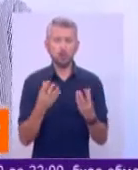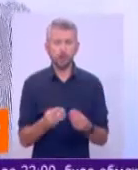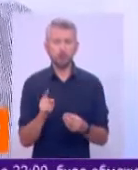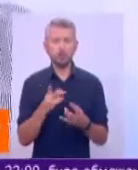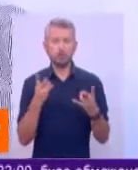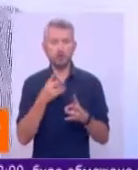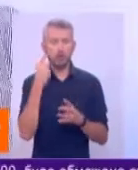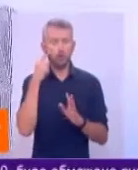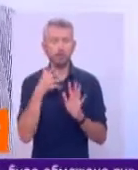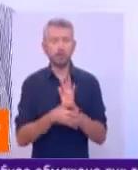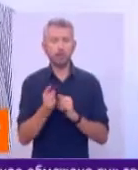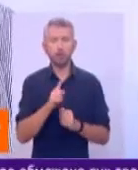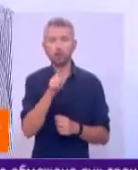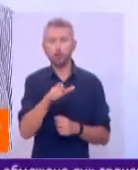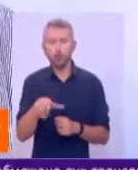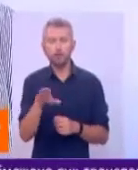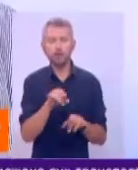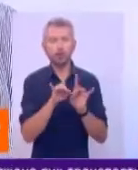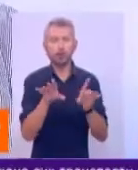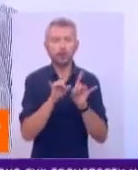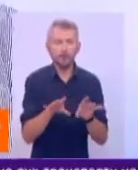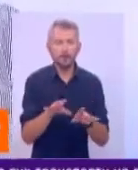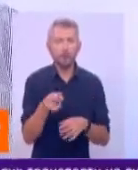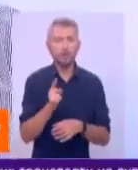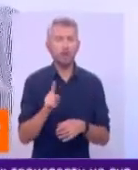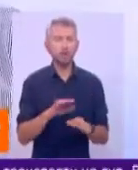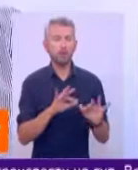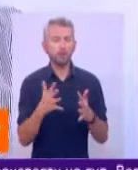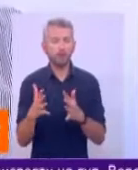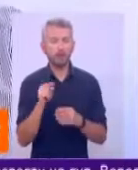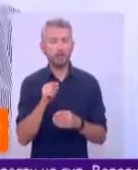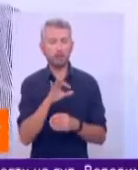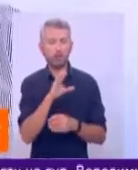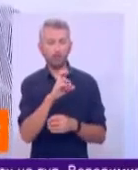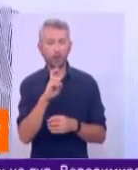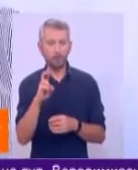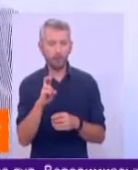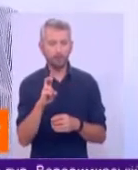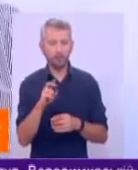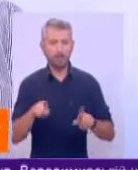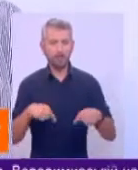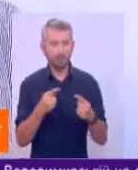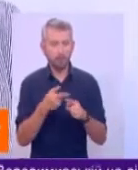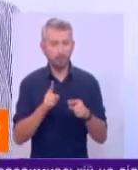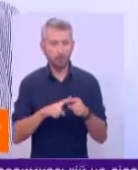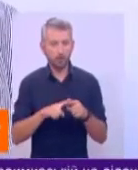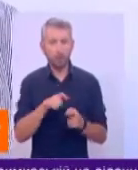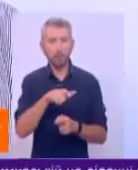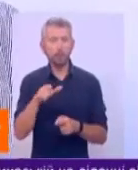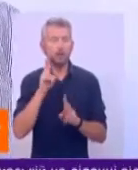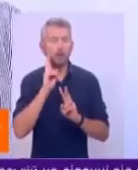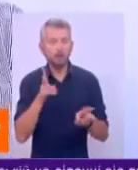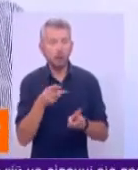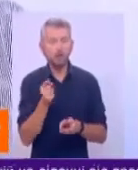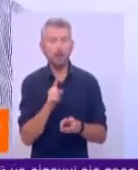треба розуміння того, що людям все це роз'яснити. Бо те, що відбувається з цими ОСББ, з тими створеннями цього, люди не